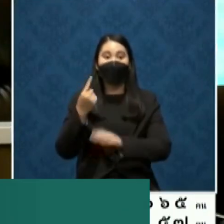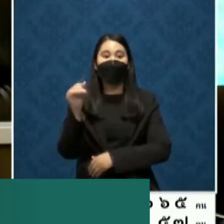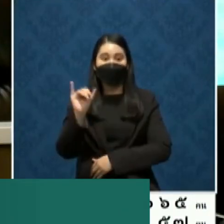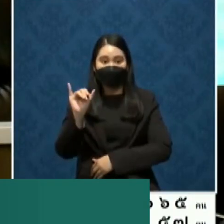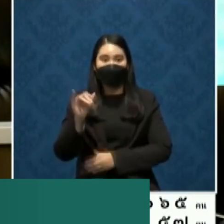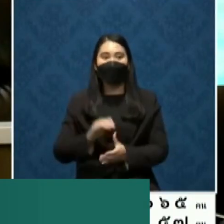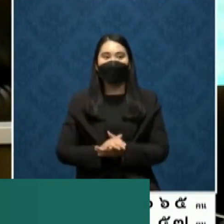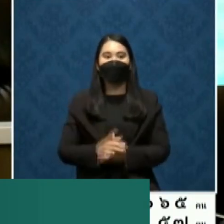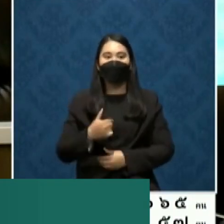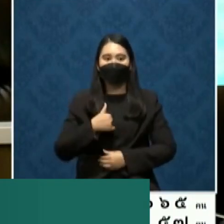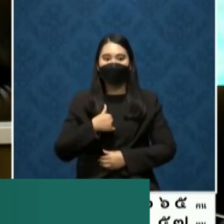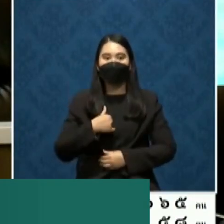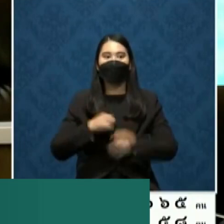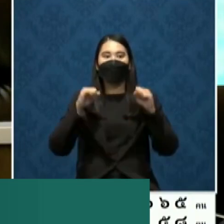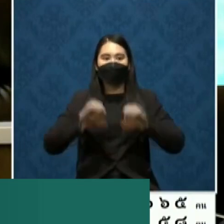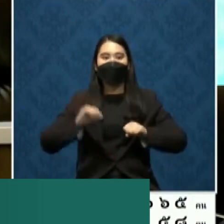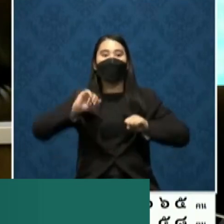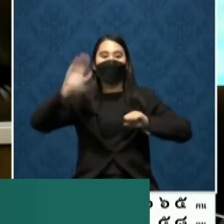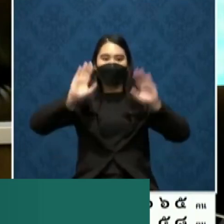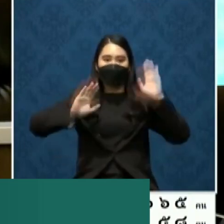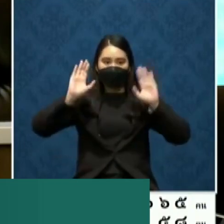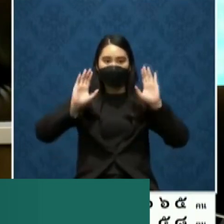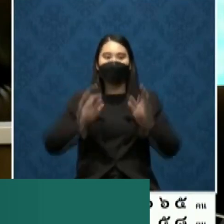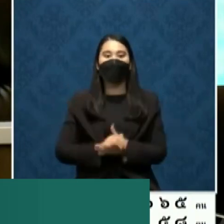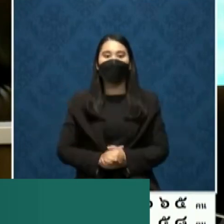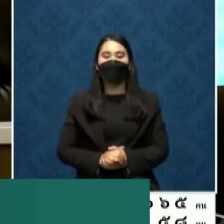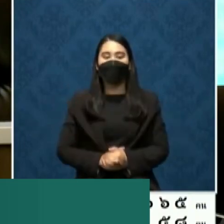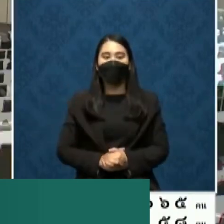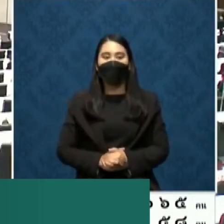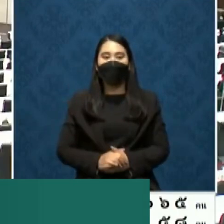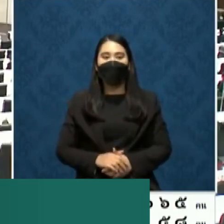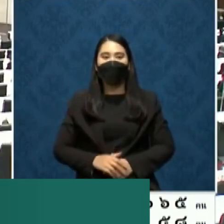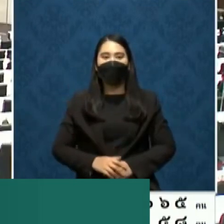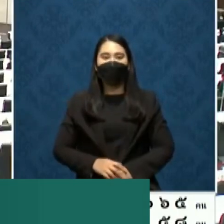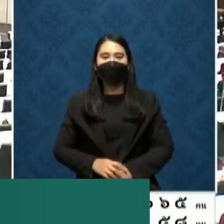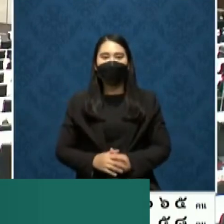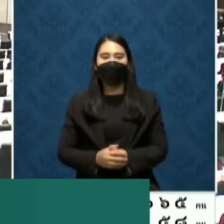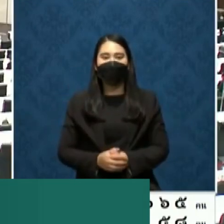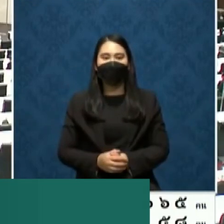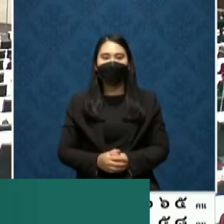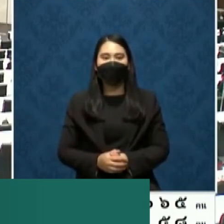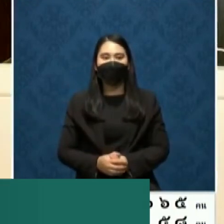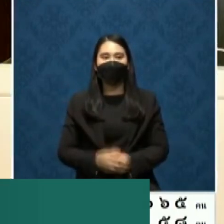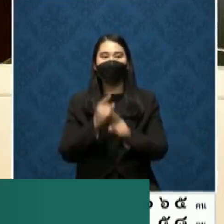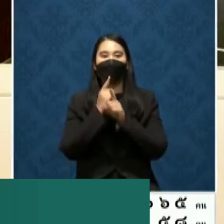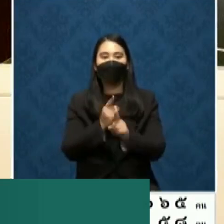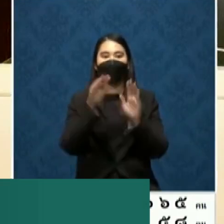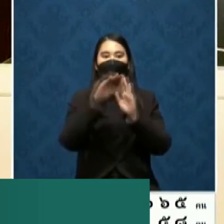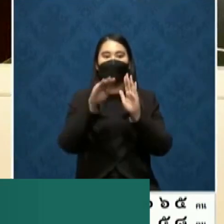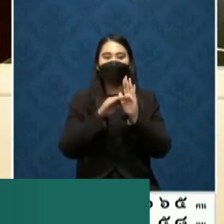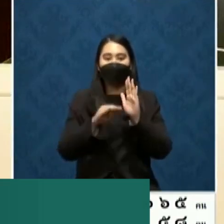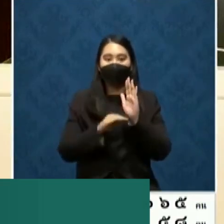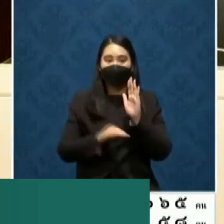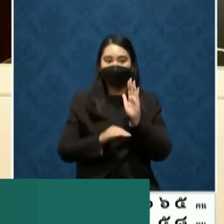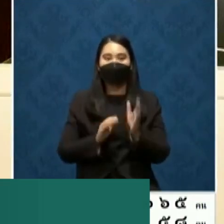มันก็ดูเยอะดีถ้าเป็นการประชุมส.ส.แต่นี่เป็นการประชุมร่วมฮะสมาชิกทั้งหมดเนี่ย665จำนวนที่เข้